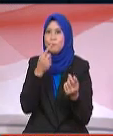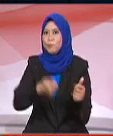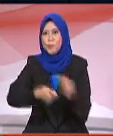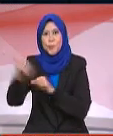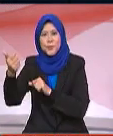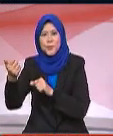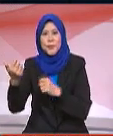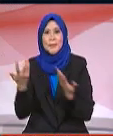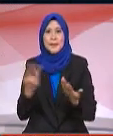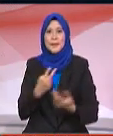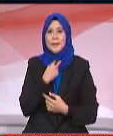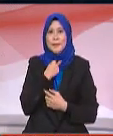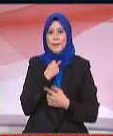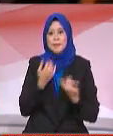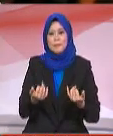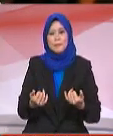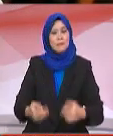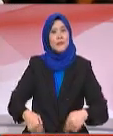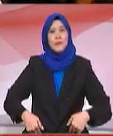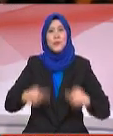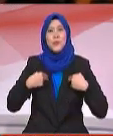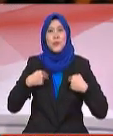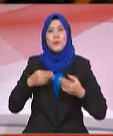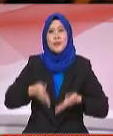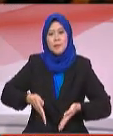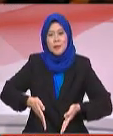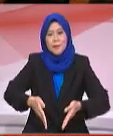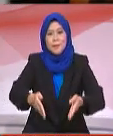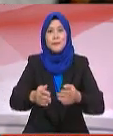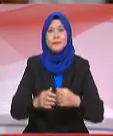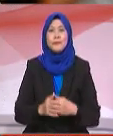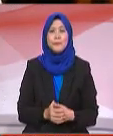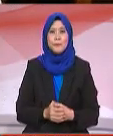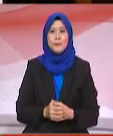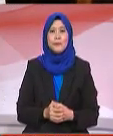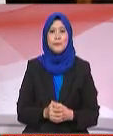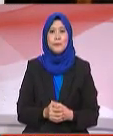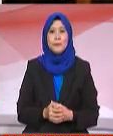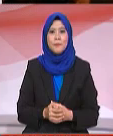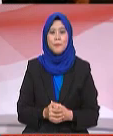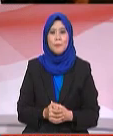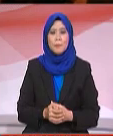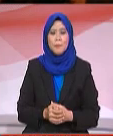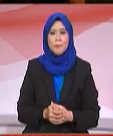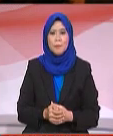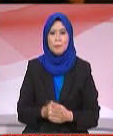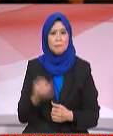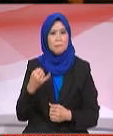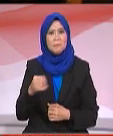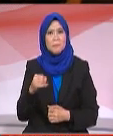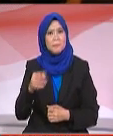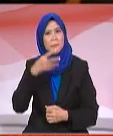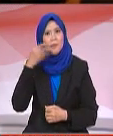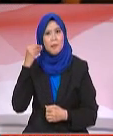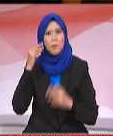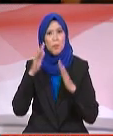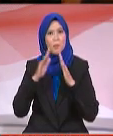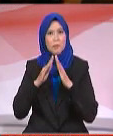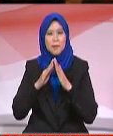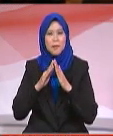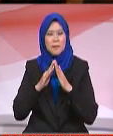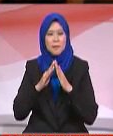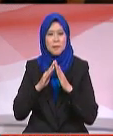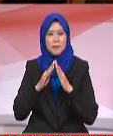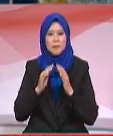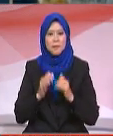terpaksa hidup di jalanan. Saya ada kakak, saya malu mau balik rumah. Itu satu masalah. Dia ada suami ini, saya sama